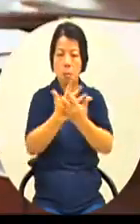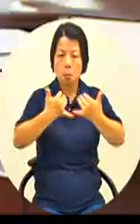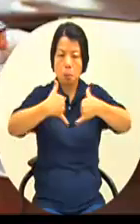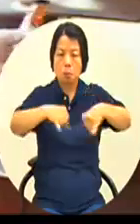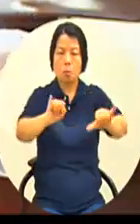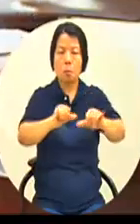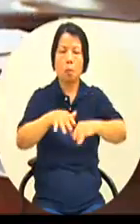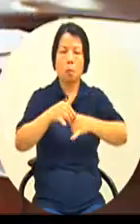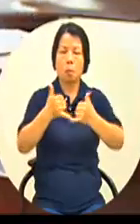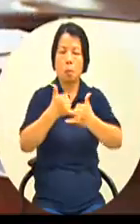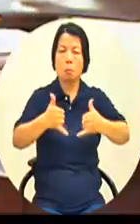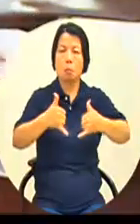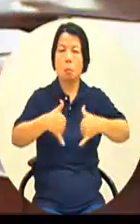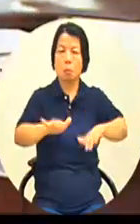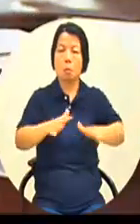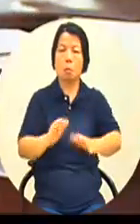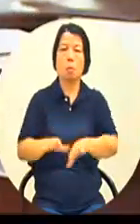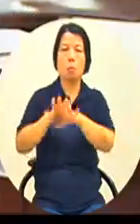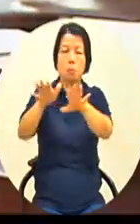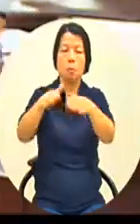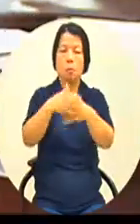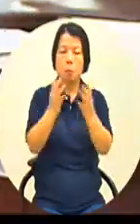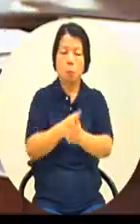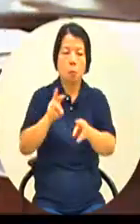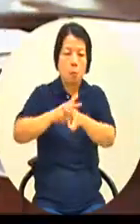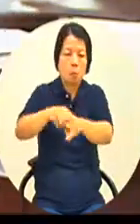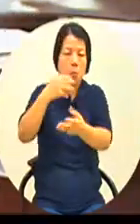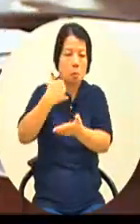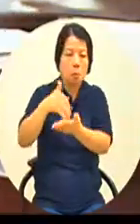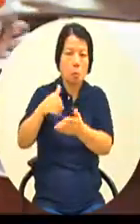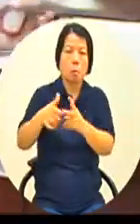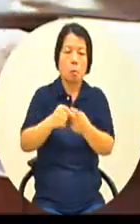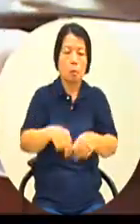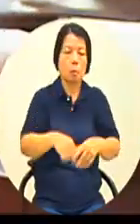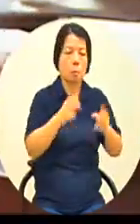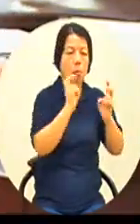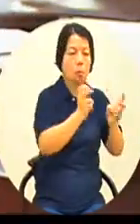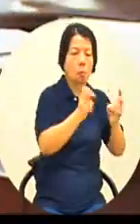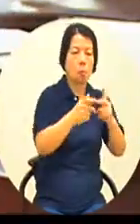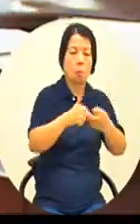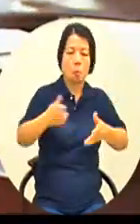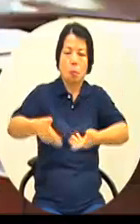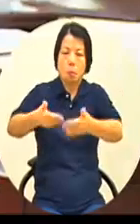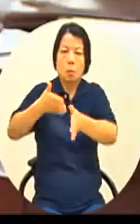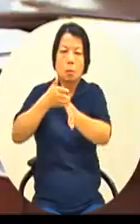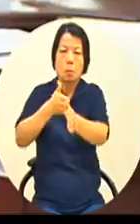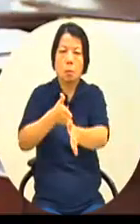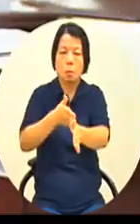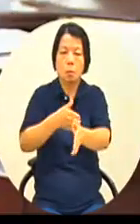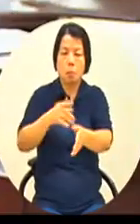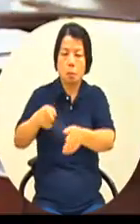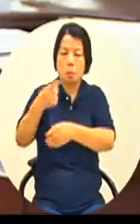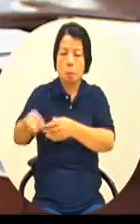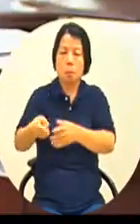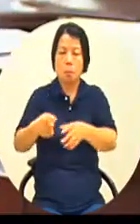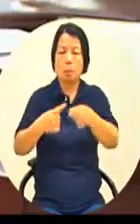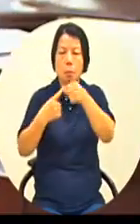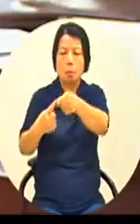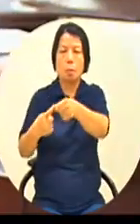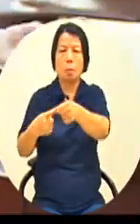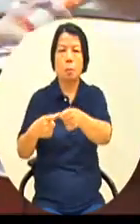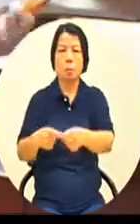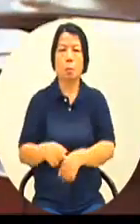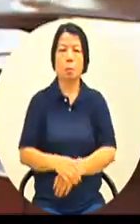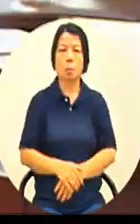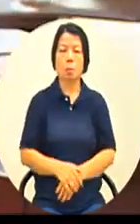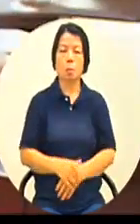嘛，哦，要出门以前咧，会当去算嘛，哦，坐捷运咧，到坐轻轨了，换轻轨了，用大众运输，大众运输，